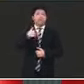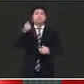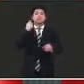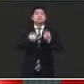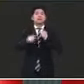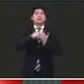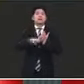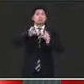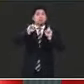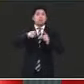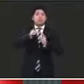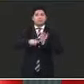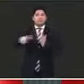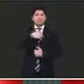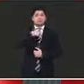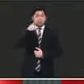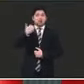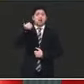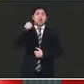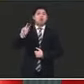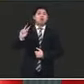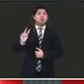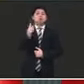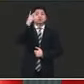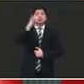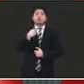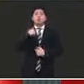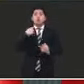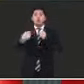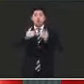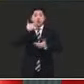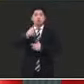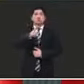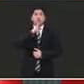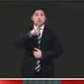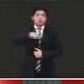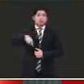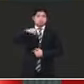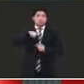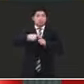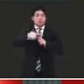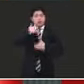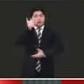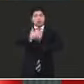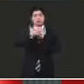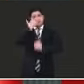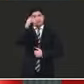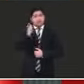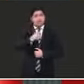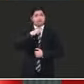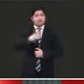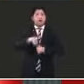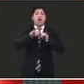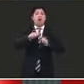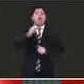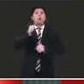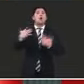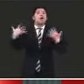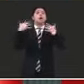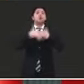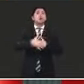yönelik yeni müjdelerimizi konuşmamızın son kısmında sizlerle paylaşacağım aynı gün akşam